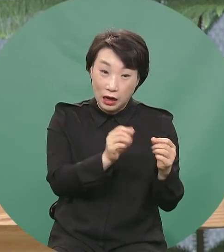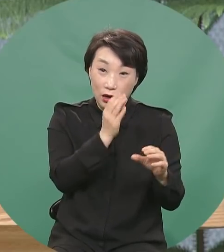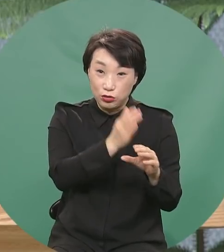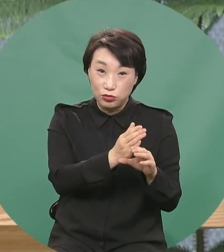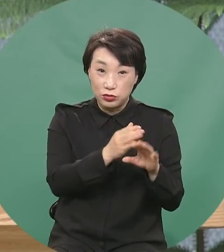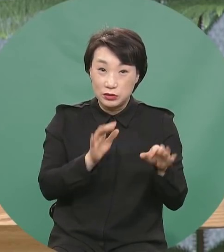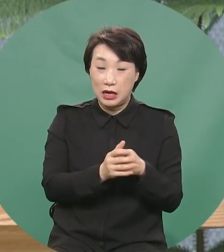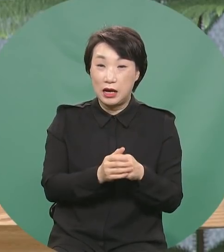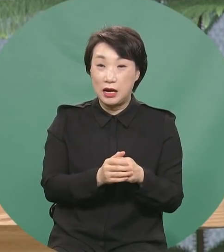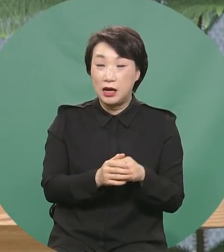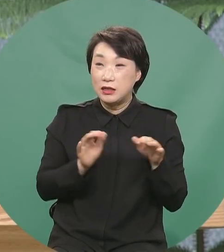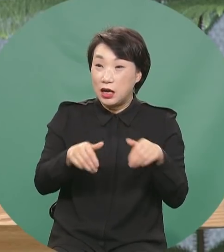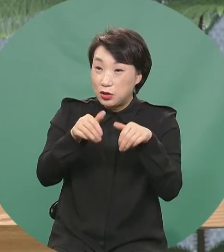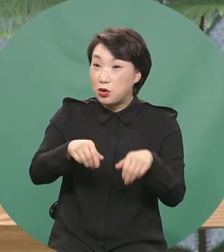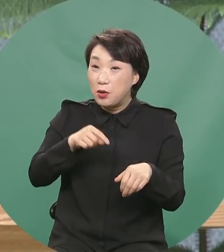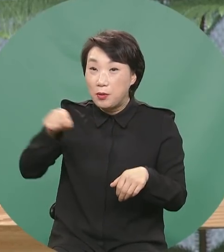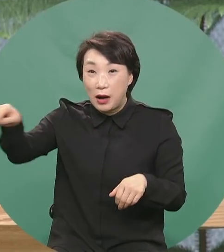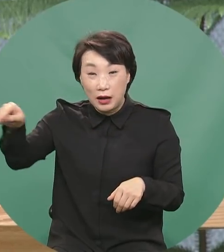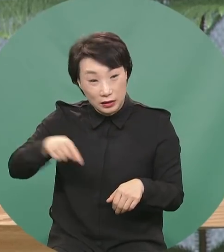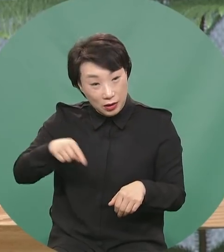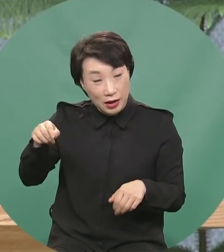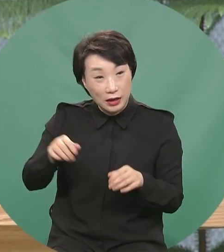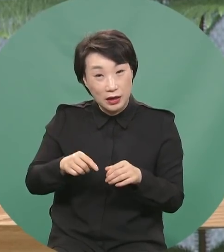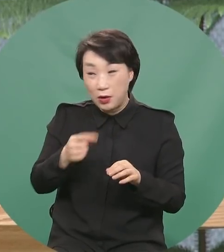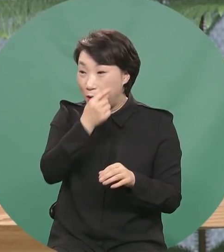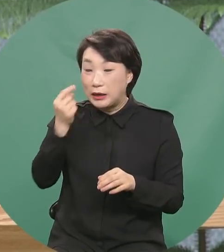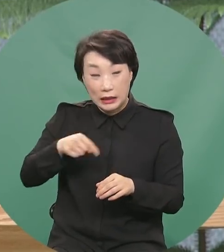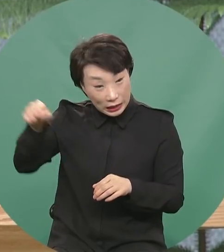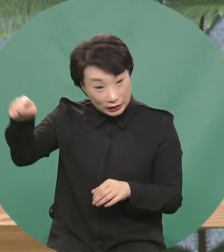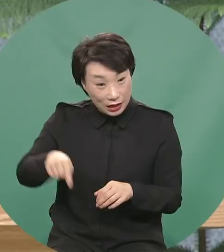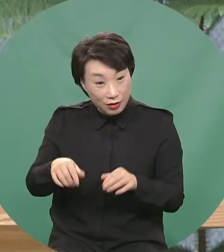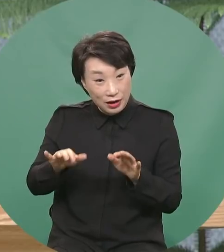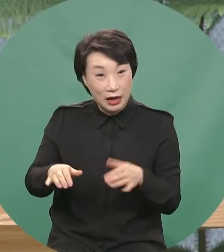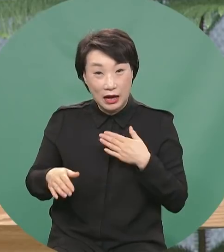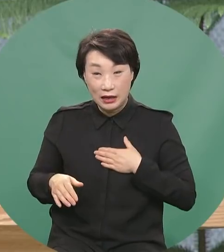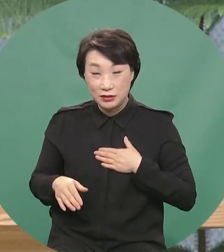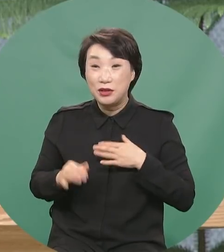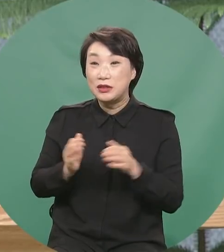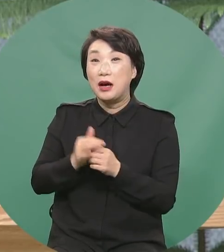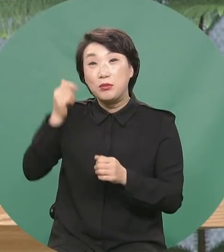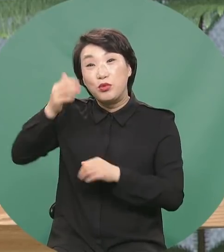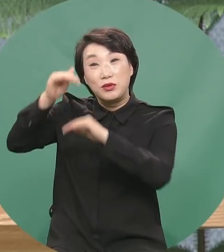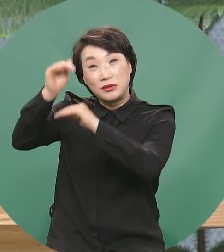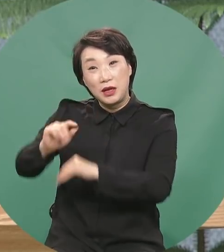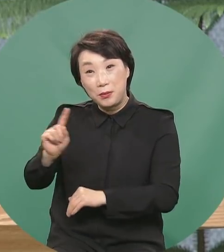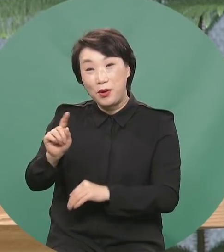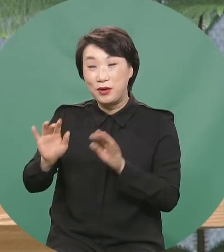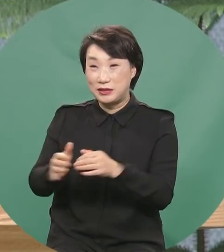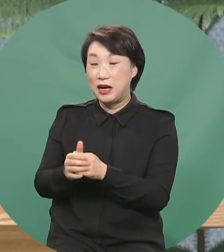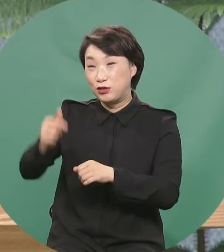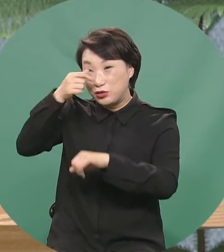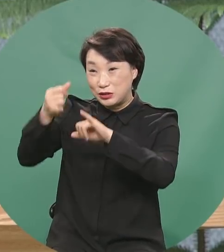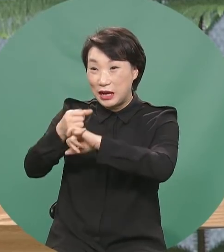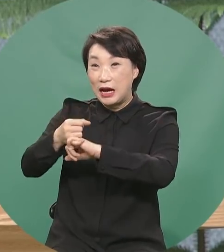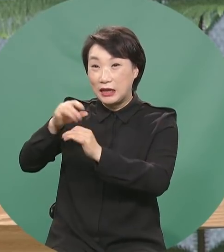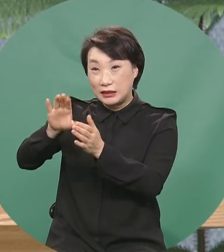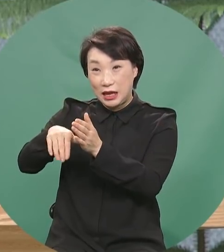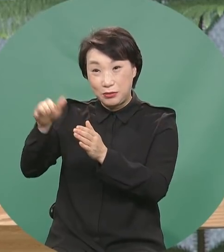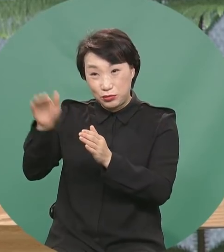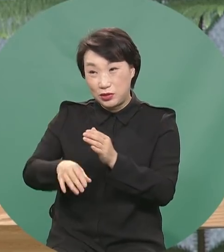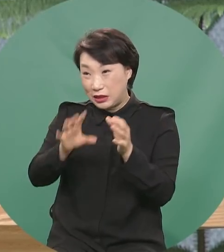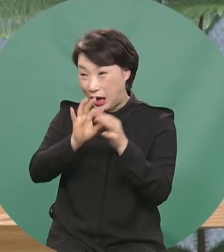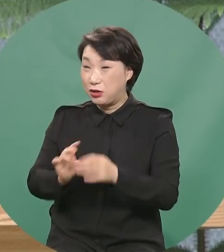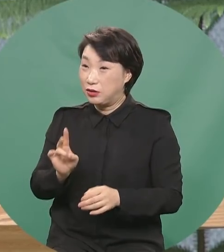진짜 내가 소개한 내 뒤에 오시는 구세주, 구약성경부터 계속 예언했던 그 하나님의